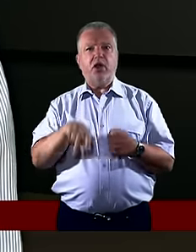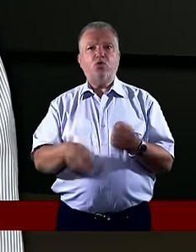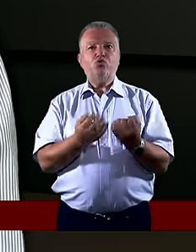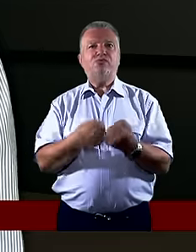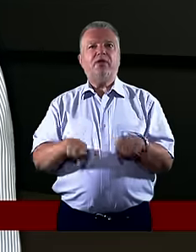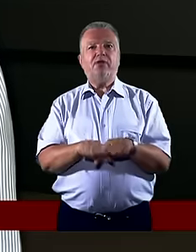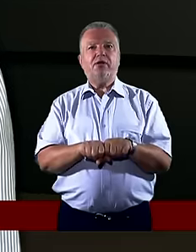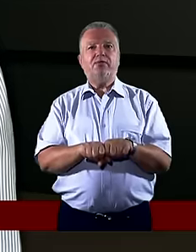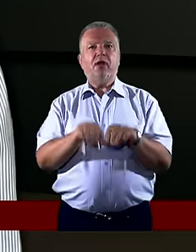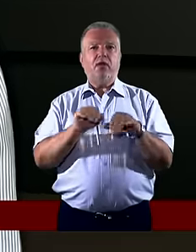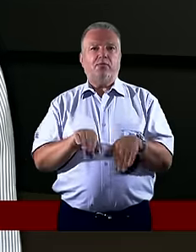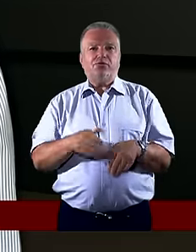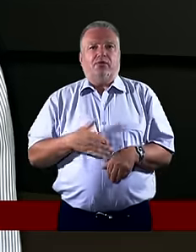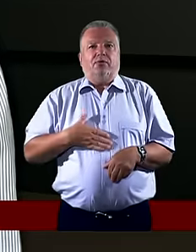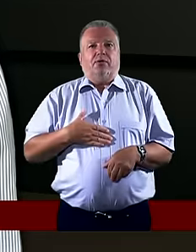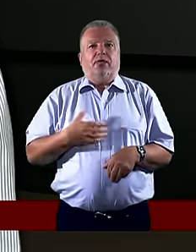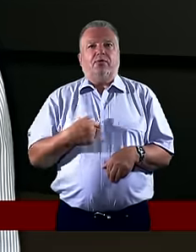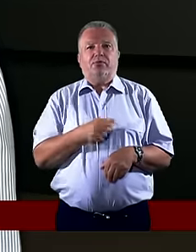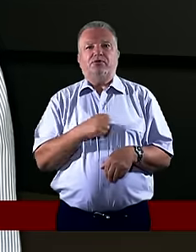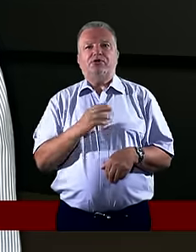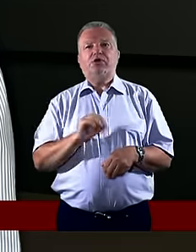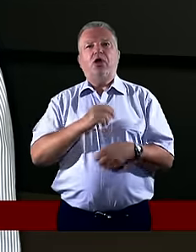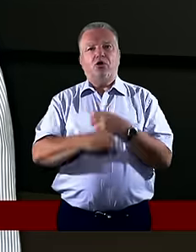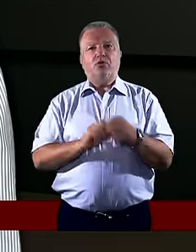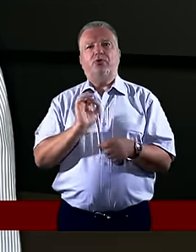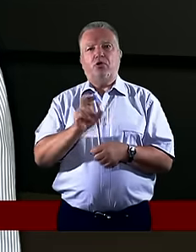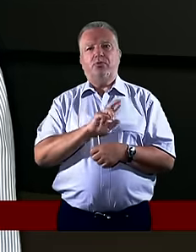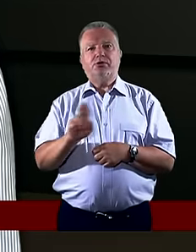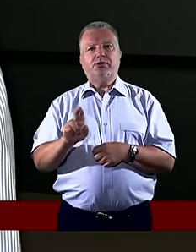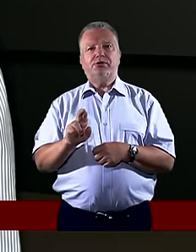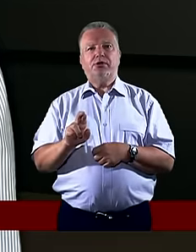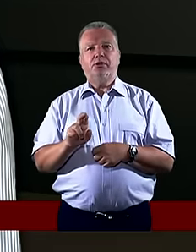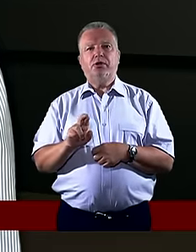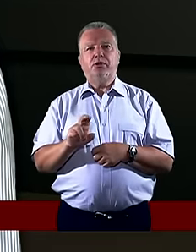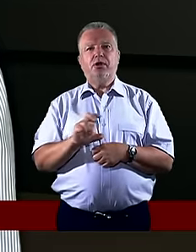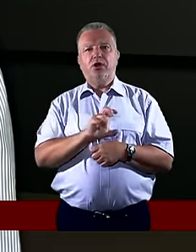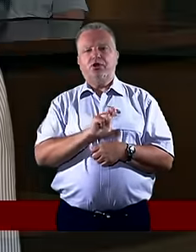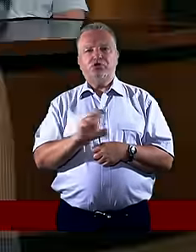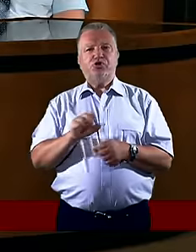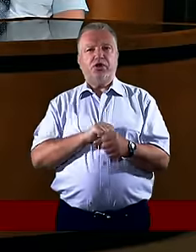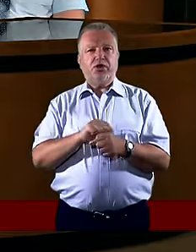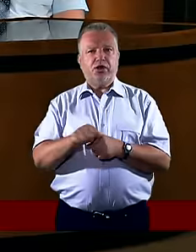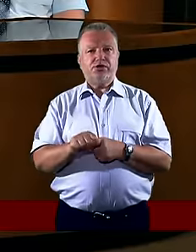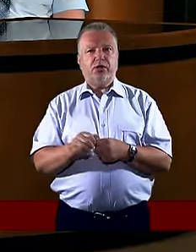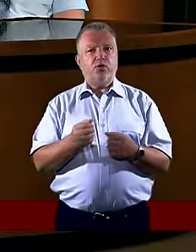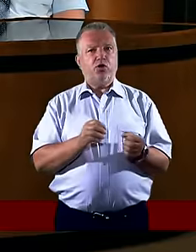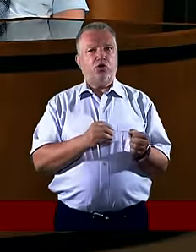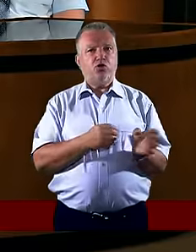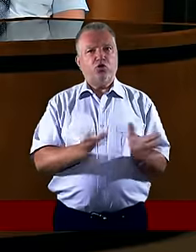mnie nie usprawiedliwia, bo może mi się wydawać, że robię tylko dobre rzeczy. Czy jestem